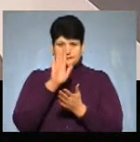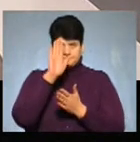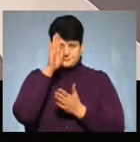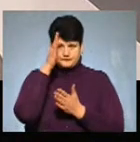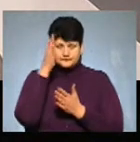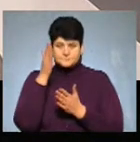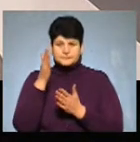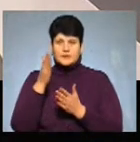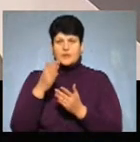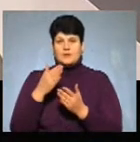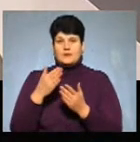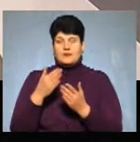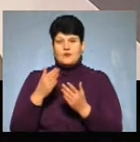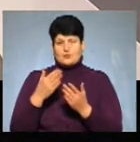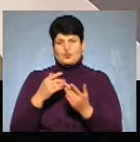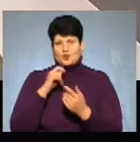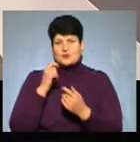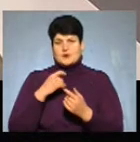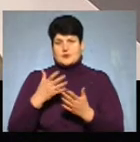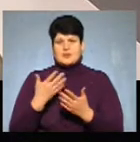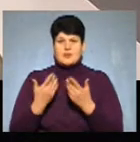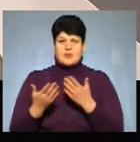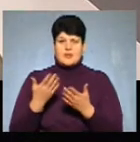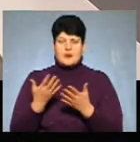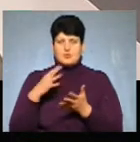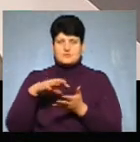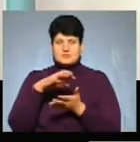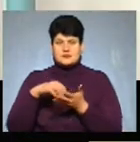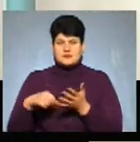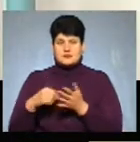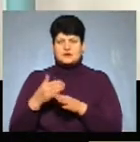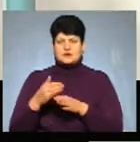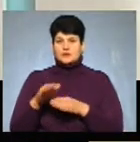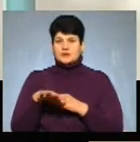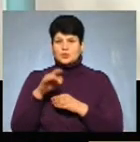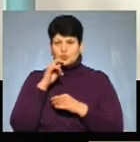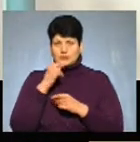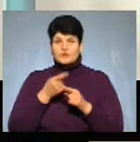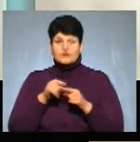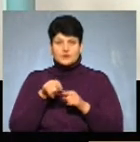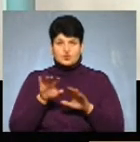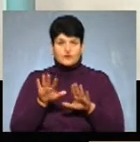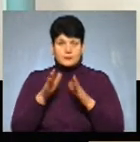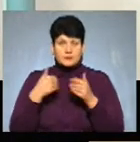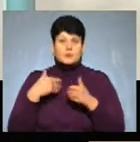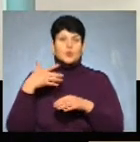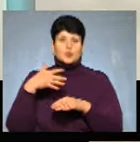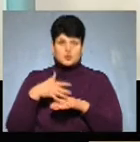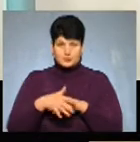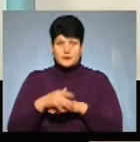яка здійснила агресію по відношенню до України, або окупувала частину території України. В даному випадку ми